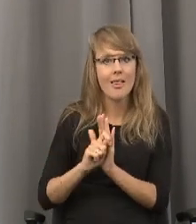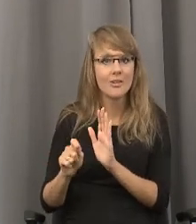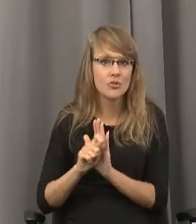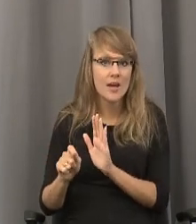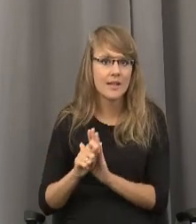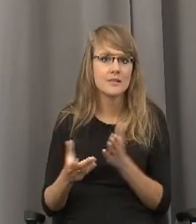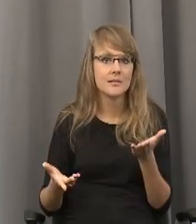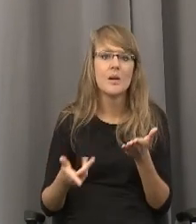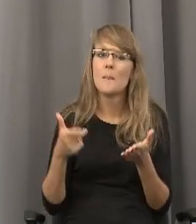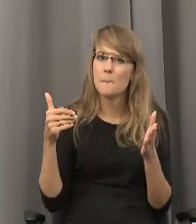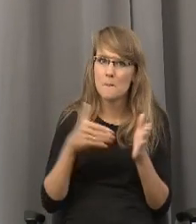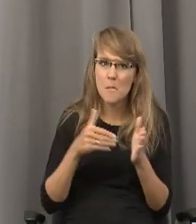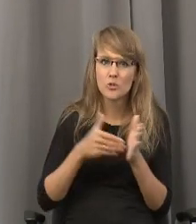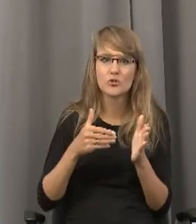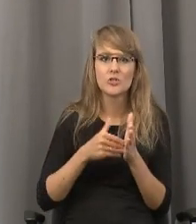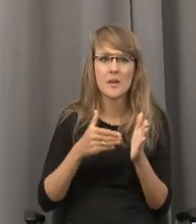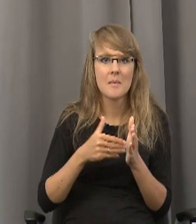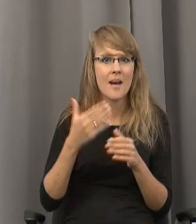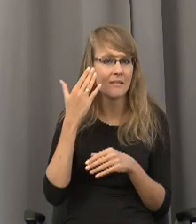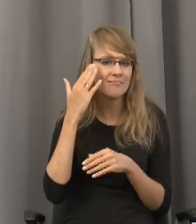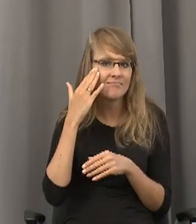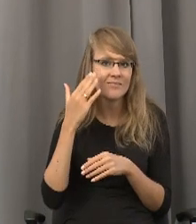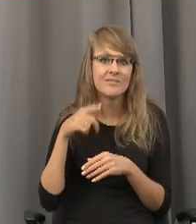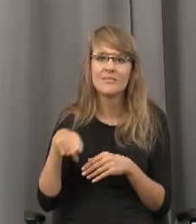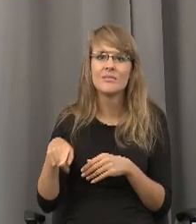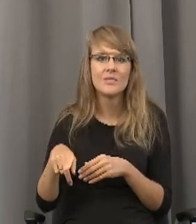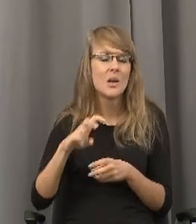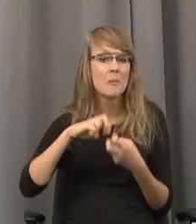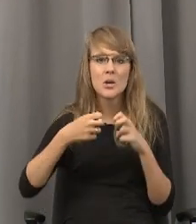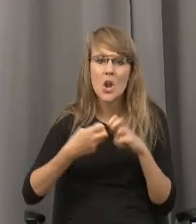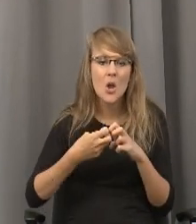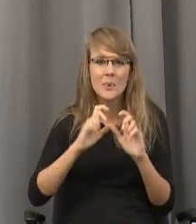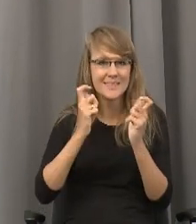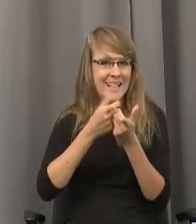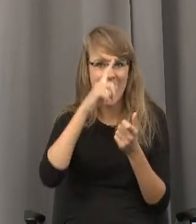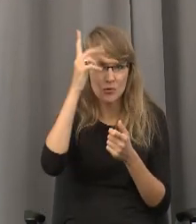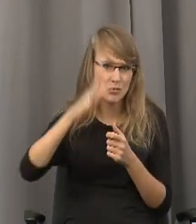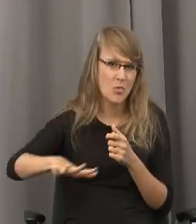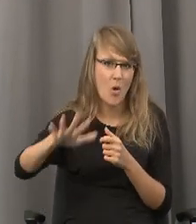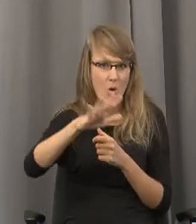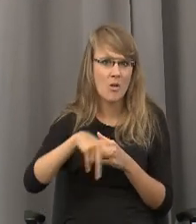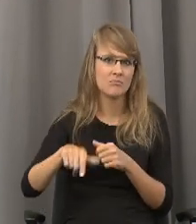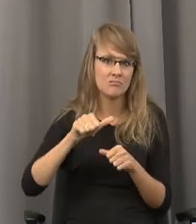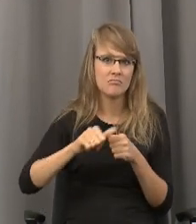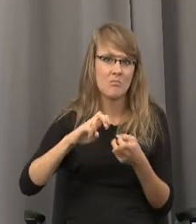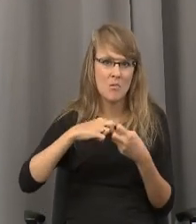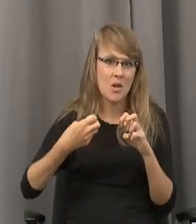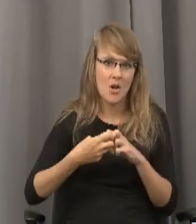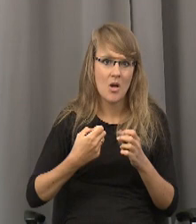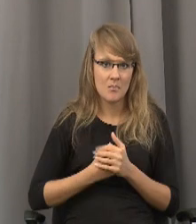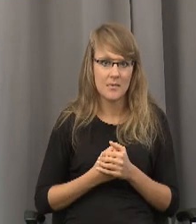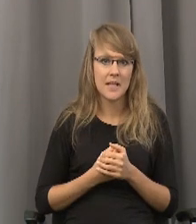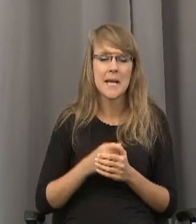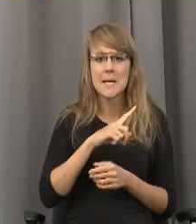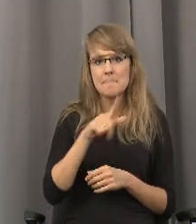otępiennymi. Trzeba zdawać sobie sprawę z tego, że są to problemy stojące przed całym naszym społeczeństwem. Naszym zadaniem proponowane kierunki